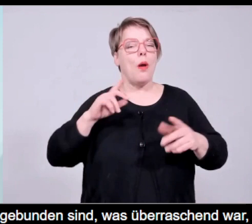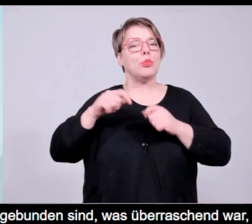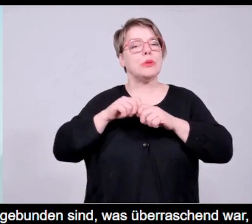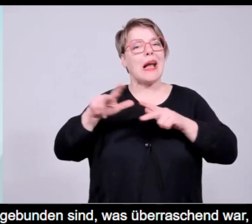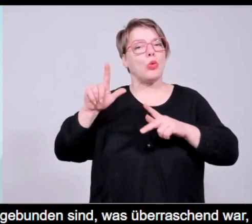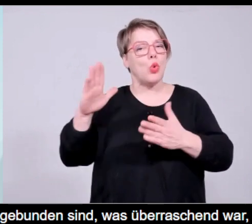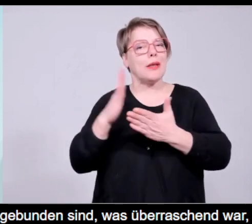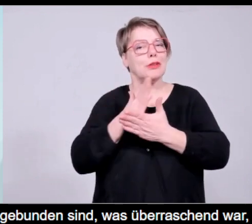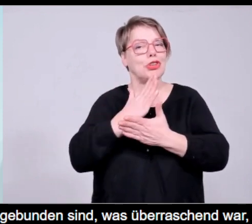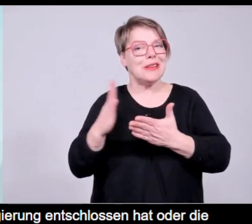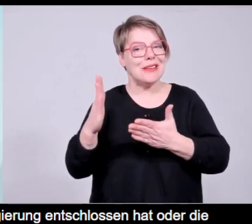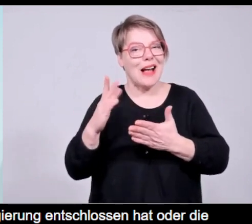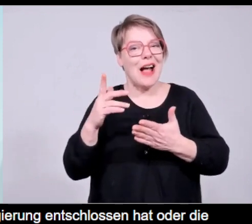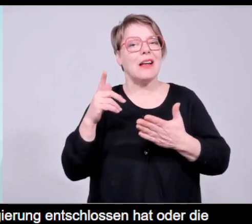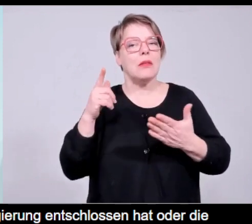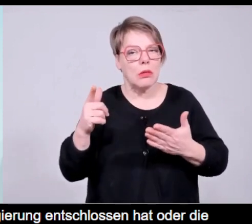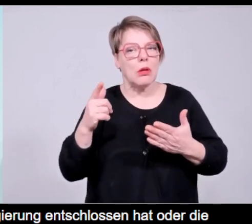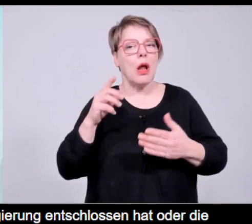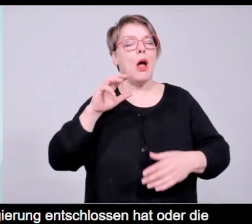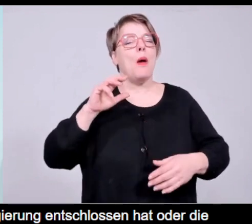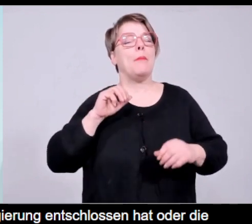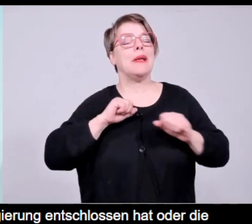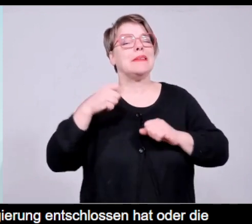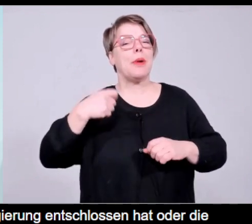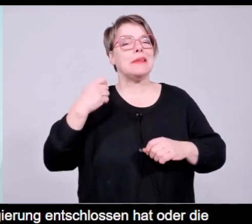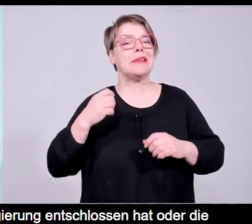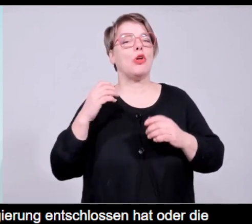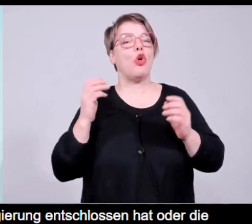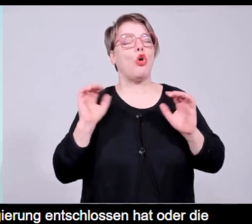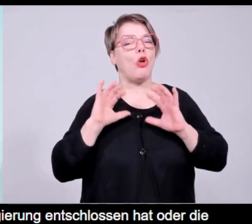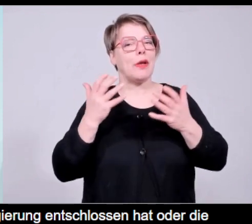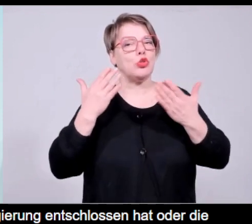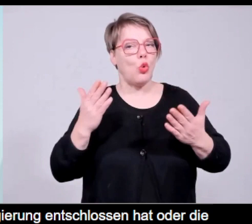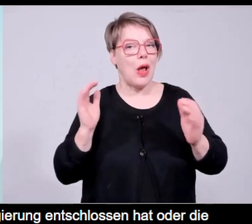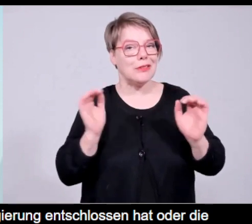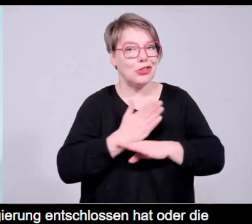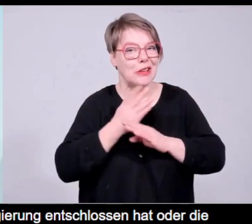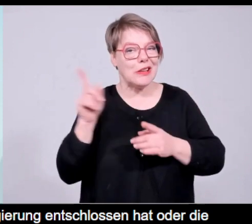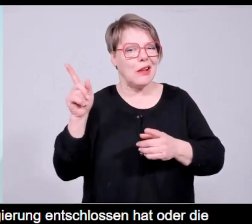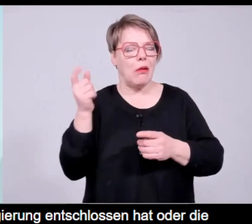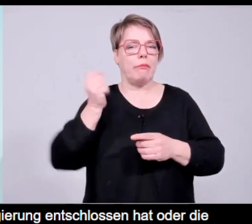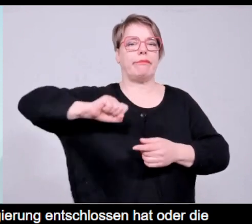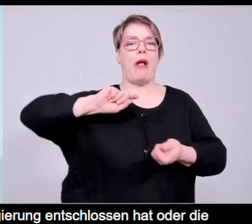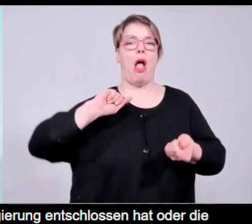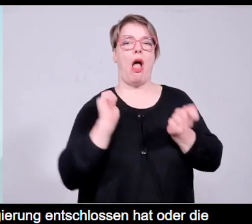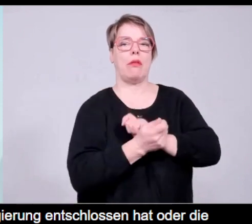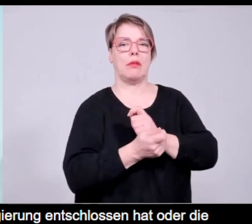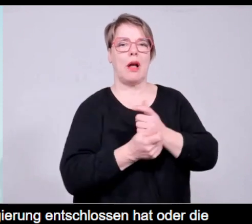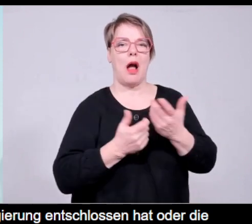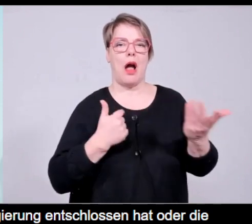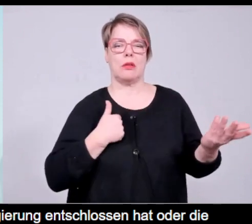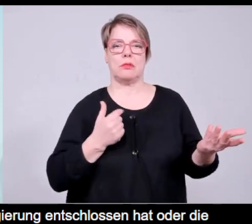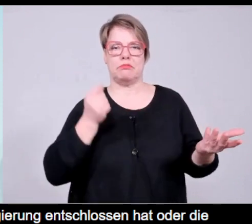und Entscheidung nicht mitträgt, dann ist das schon nicht nur ungewöhnlich, sondern eigentlich alarmierend. Es ist